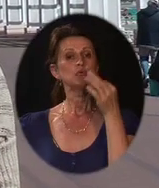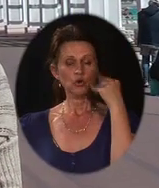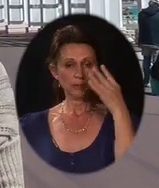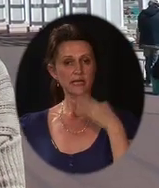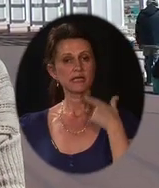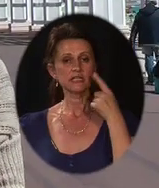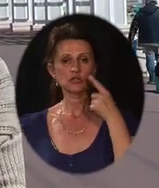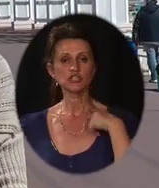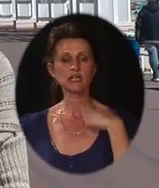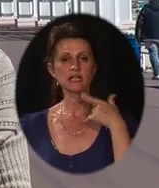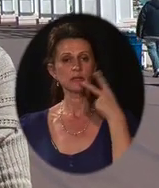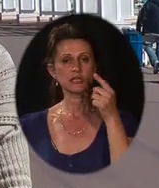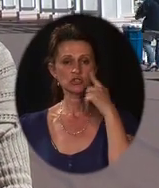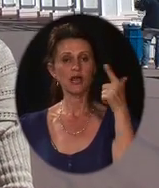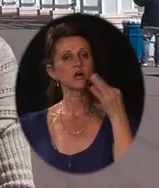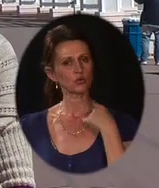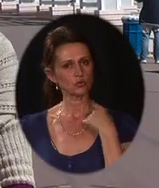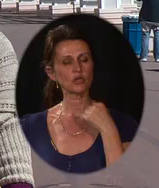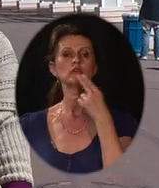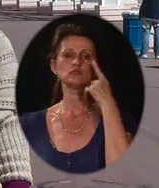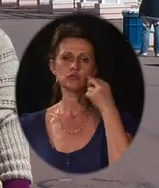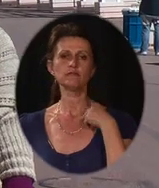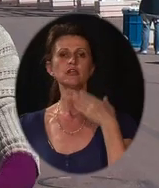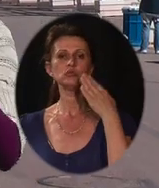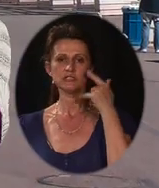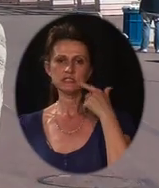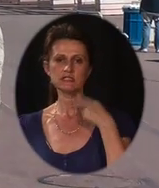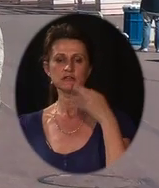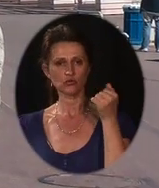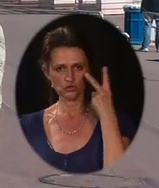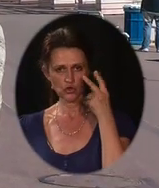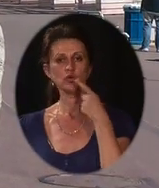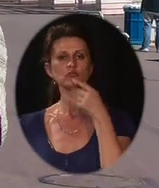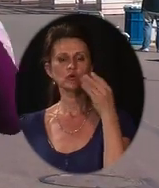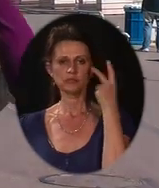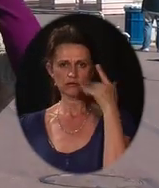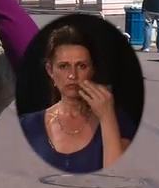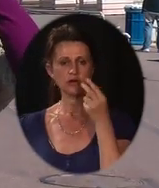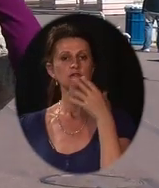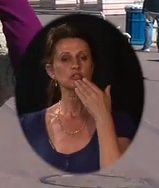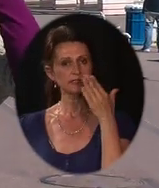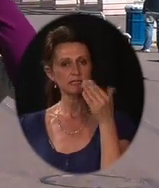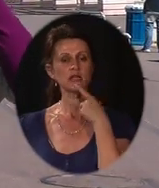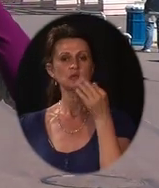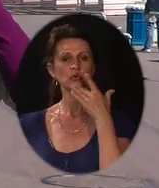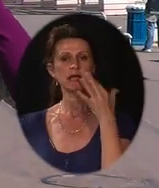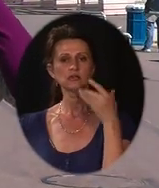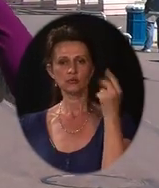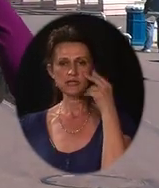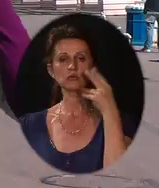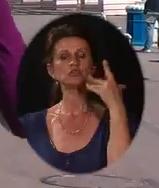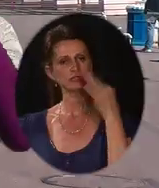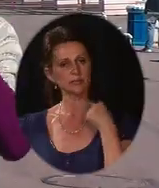Pour repérer les dangers et les pièges de la rue, vous devez utiliser vos yeux pour bien voir, votre tête pour être bien